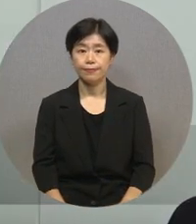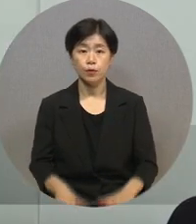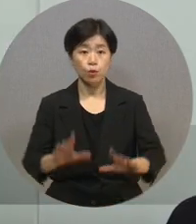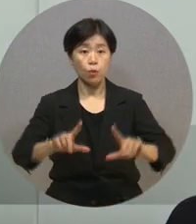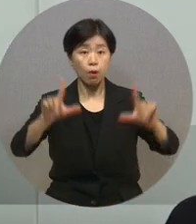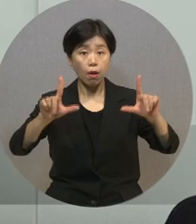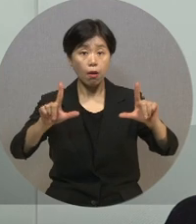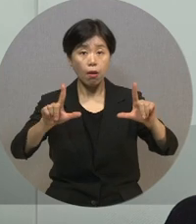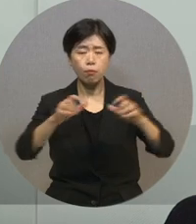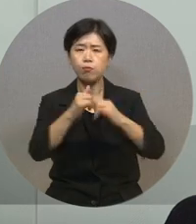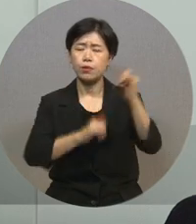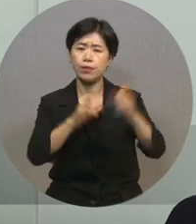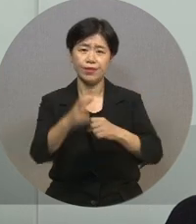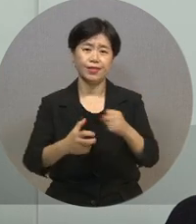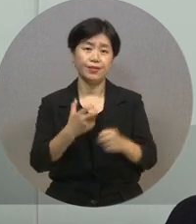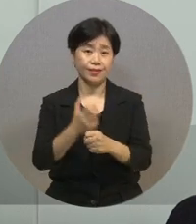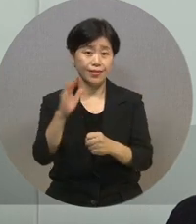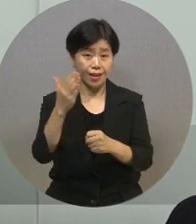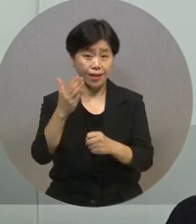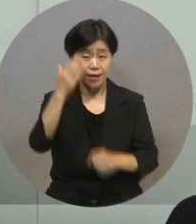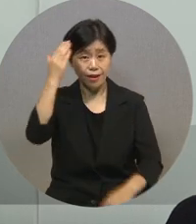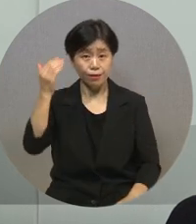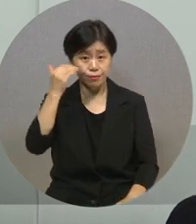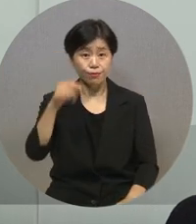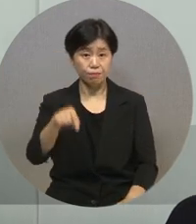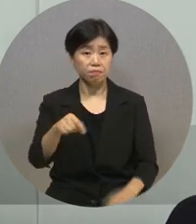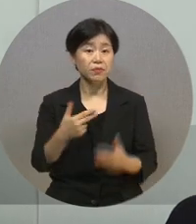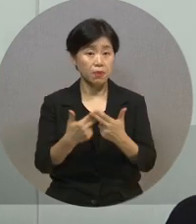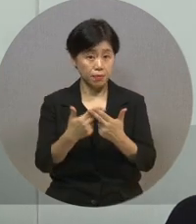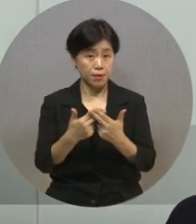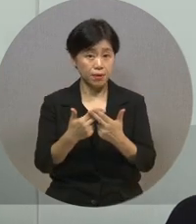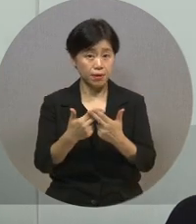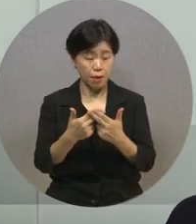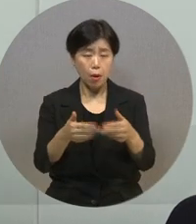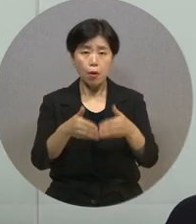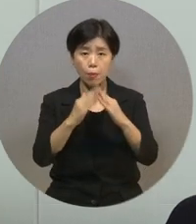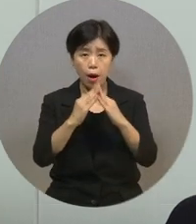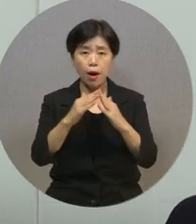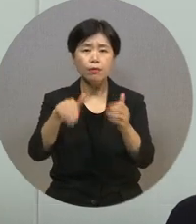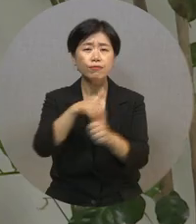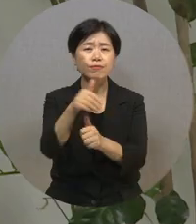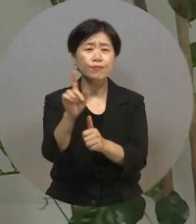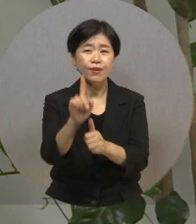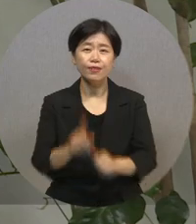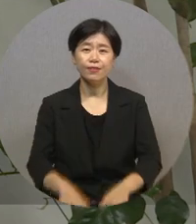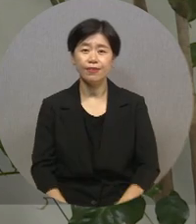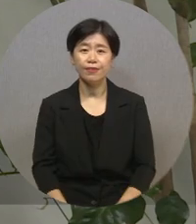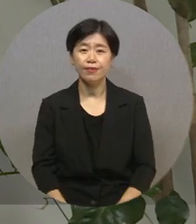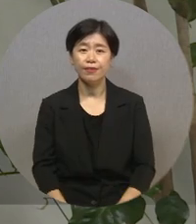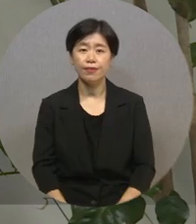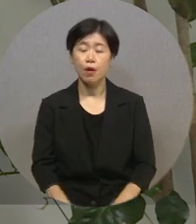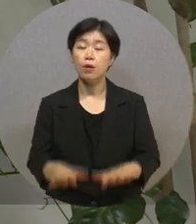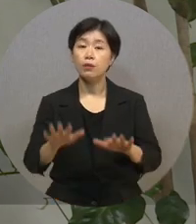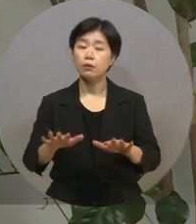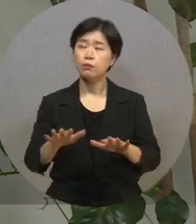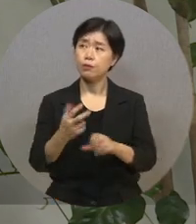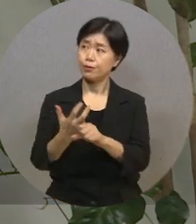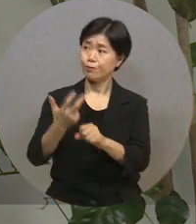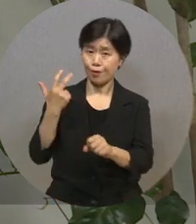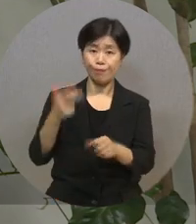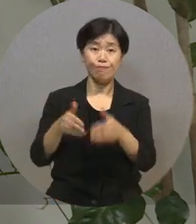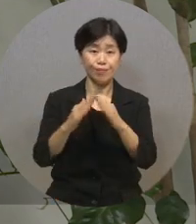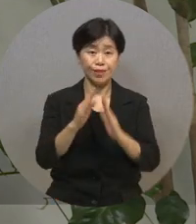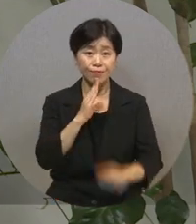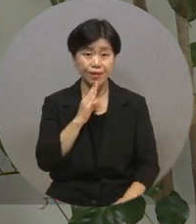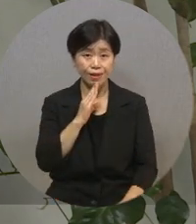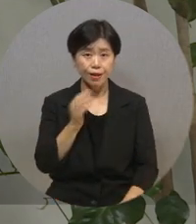올해로 70주년인데 네. 한국장애인재활협회 설립 배경이 어떻게 되나요? 네, 지금 딱 이제 70년 전이니까 이제 아마